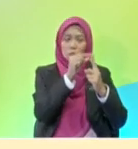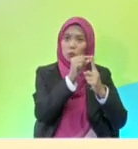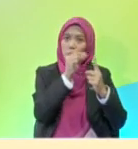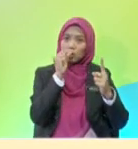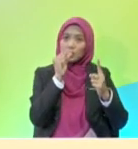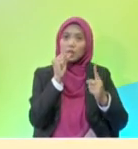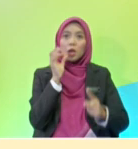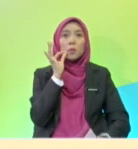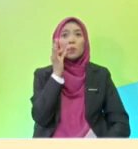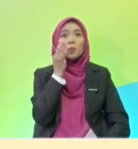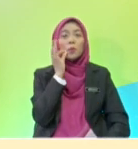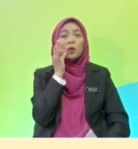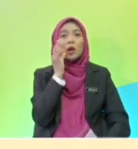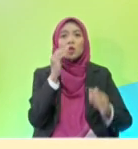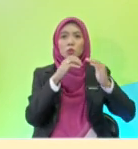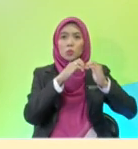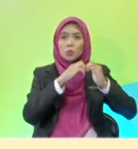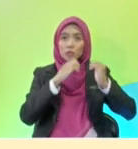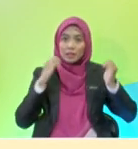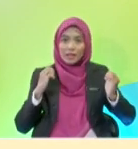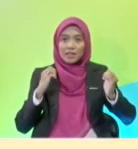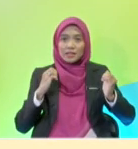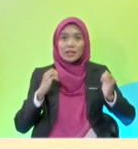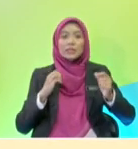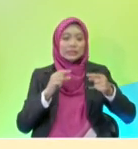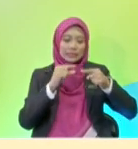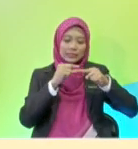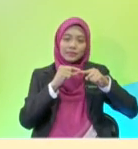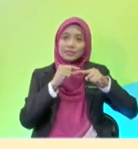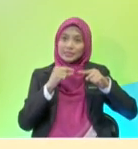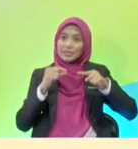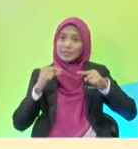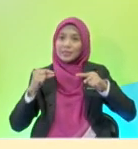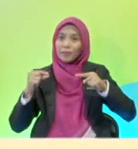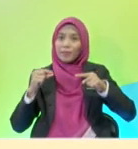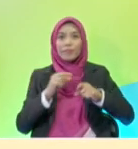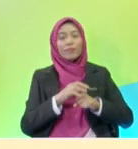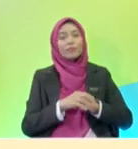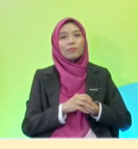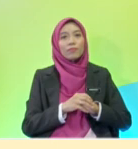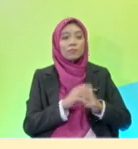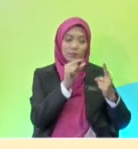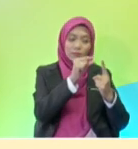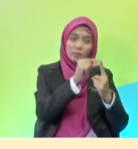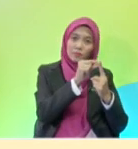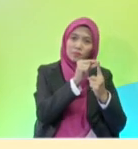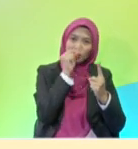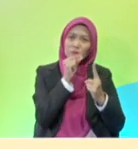buah durian tajam Duri buah durian tajam Oke Duri